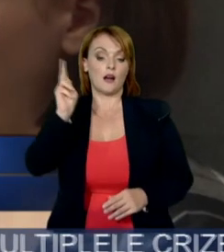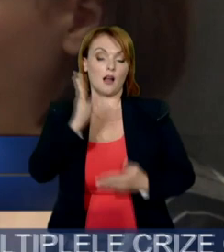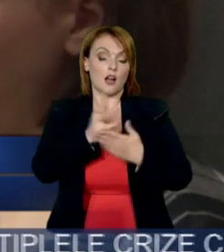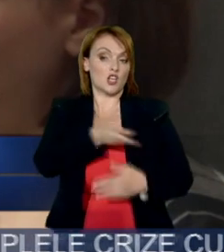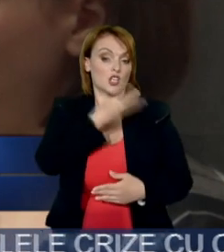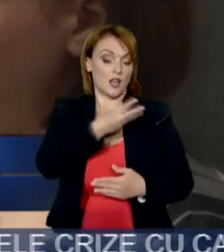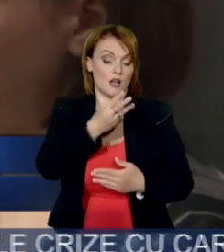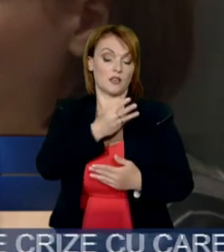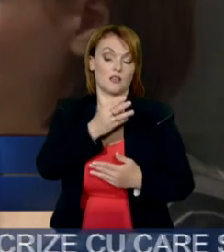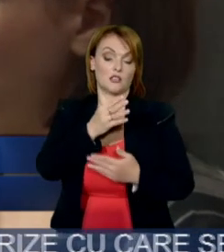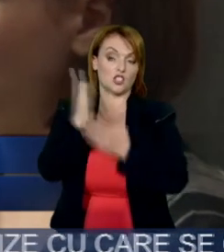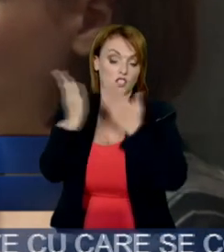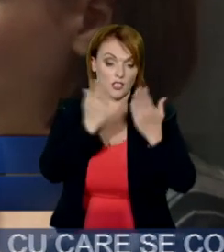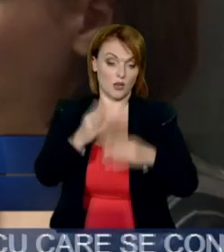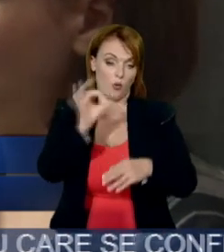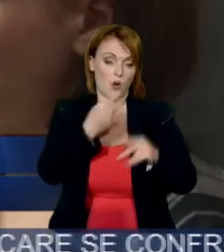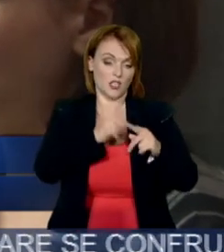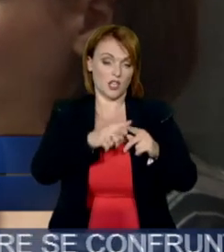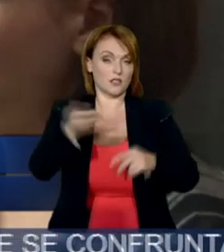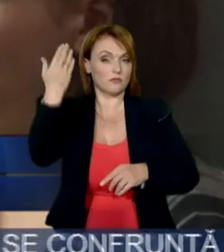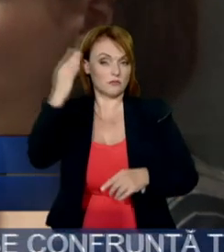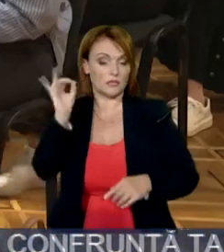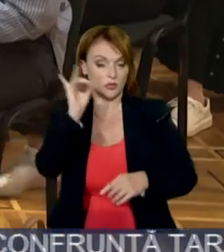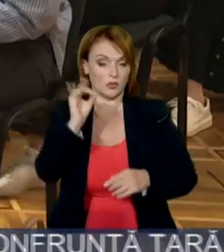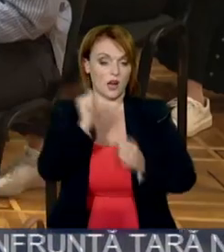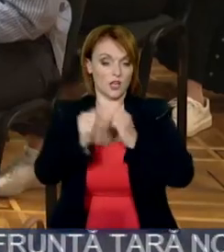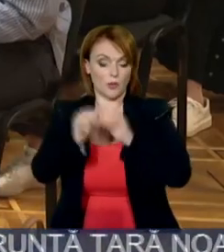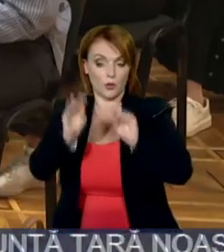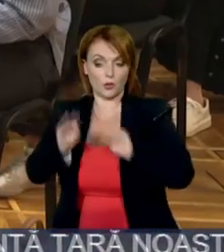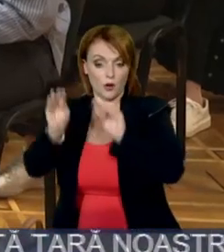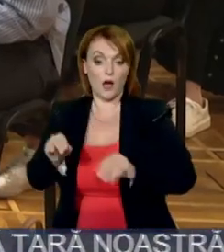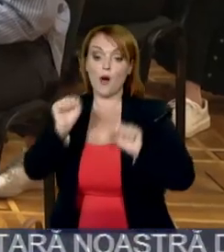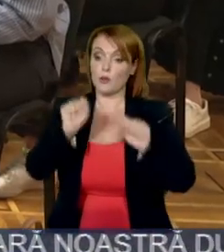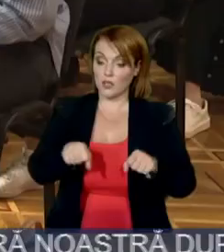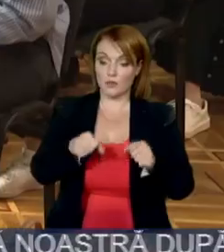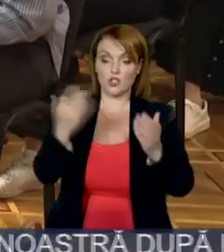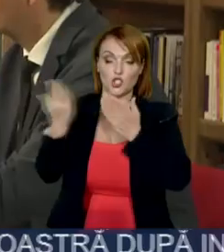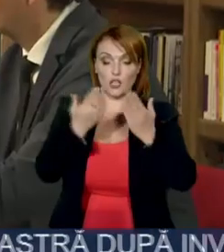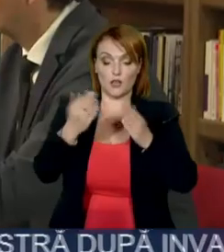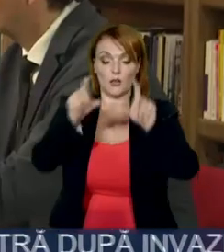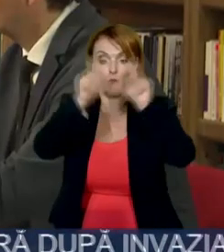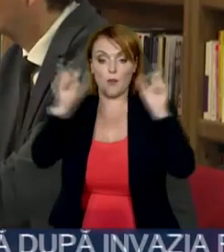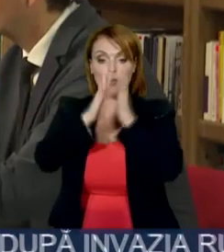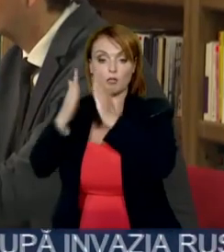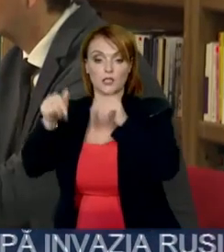manifestă interes față de subtilitățile protocolului, poate fi găsită în bibliotecile din Republica Moldova.